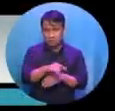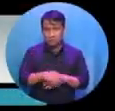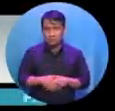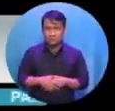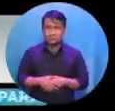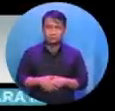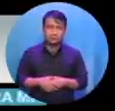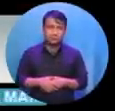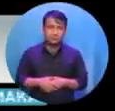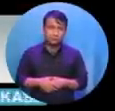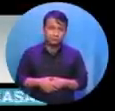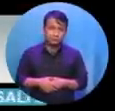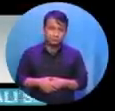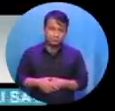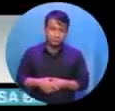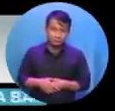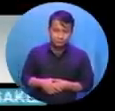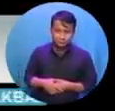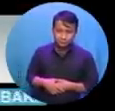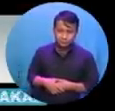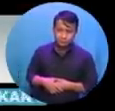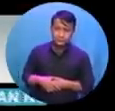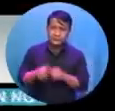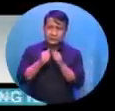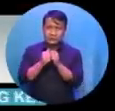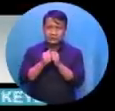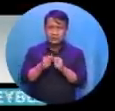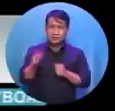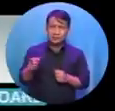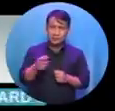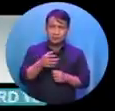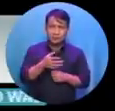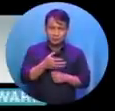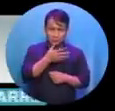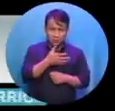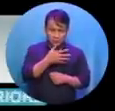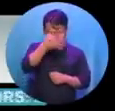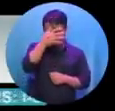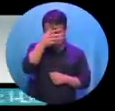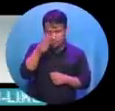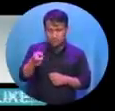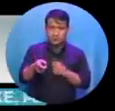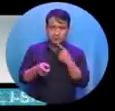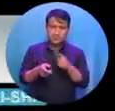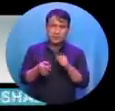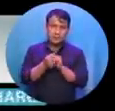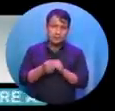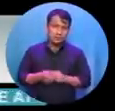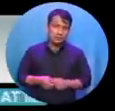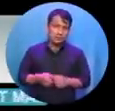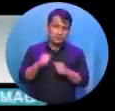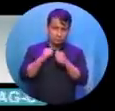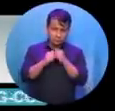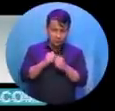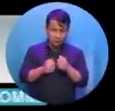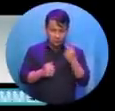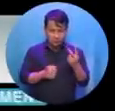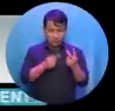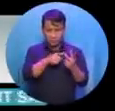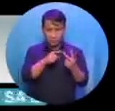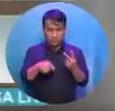Nung biyanang, yung baba, ano po, ando po, kasama po yung nanay at tatay ng babae po, sir, tulpo. Oh, so yung dalawang biyanan